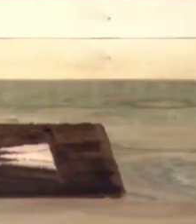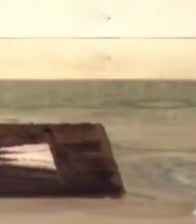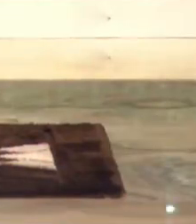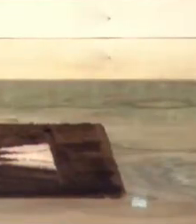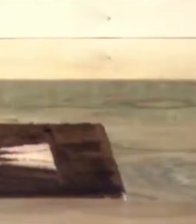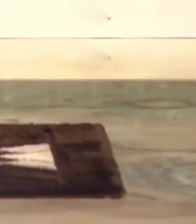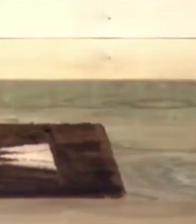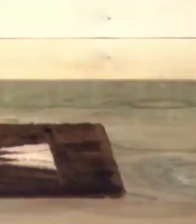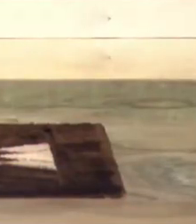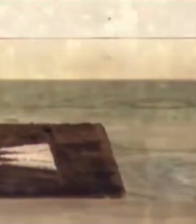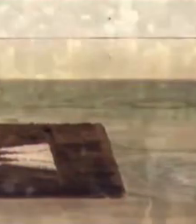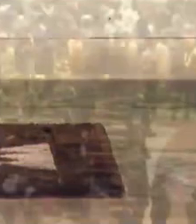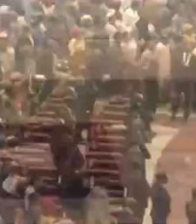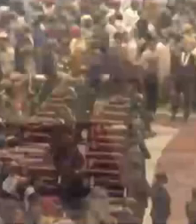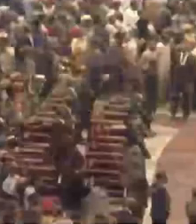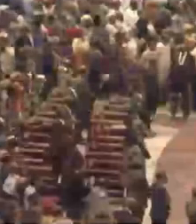Gloire à Dieu.